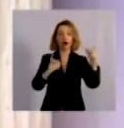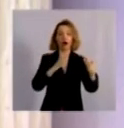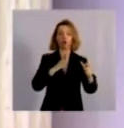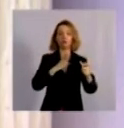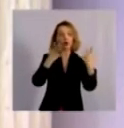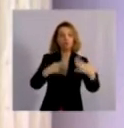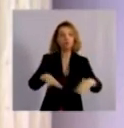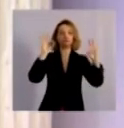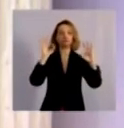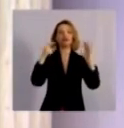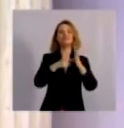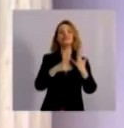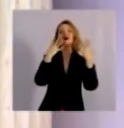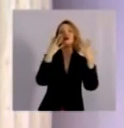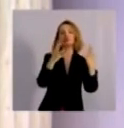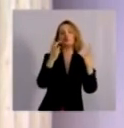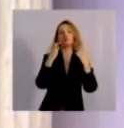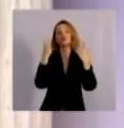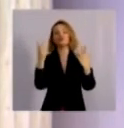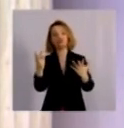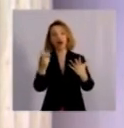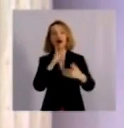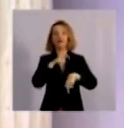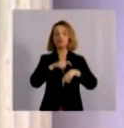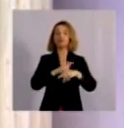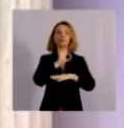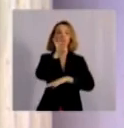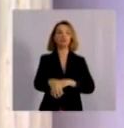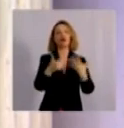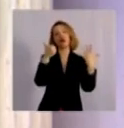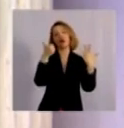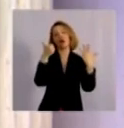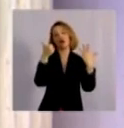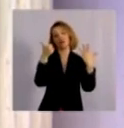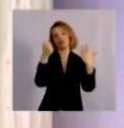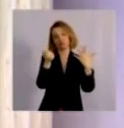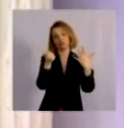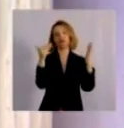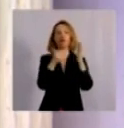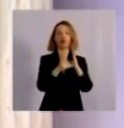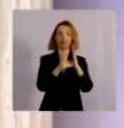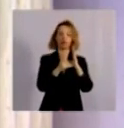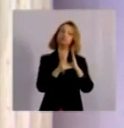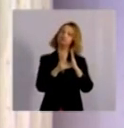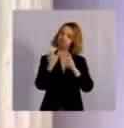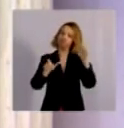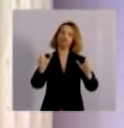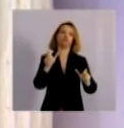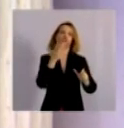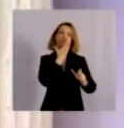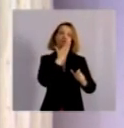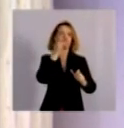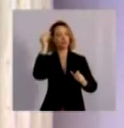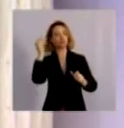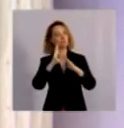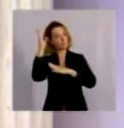1987, φτάσαμε τους 6.500 ωφελημένους. Κάποτε ρωτούσαν,